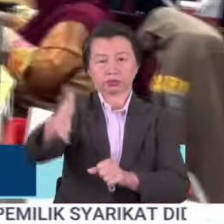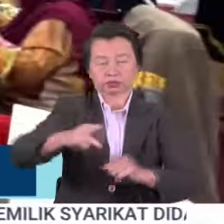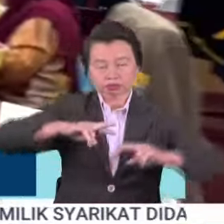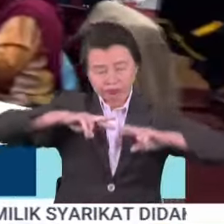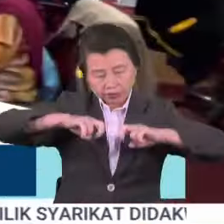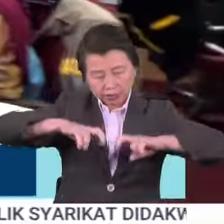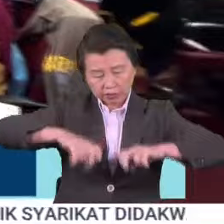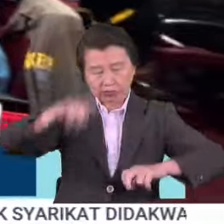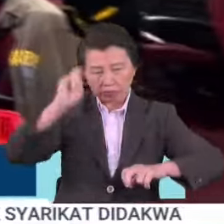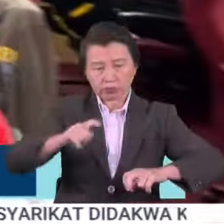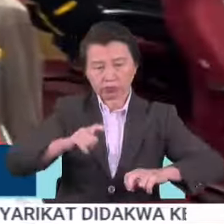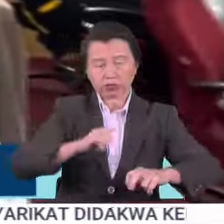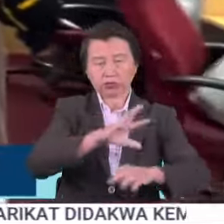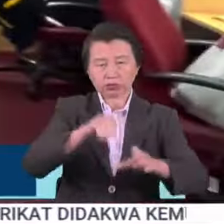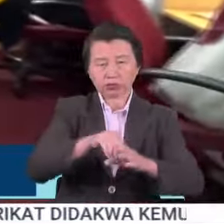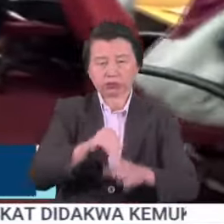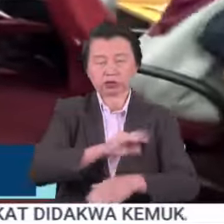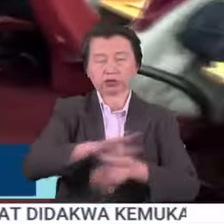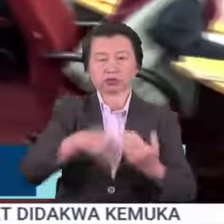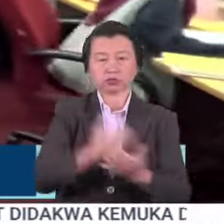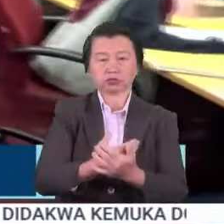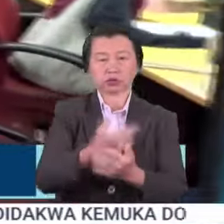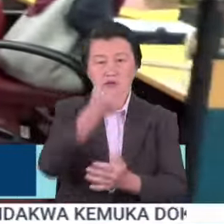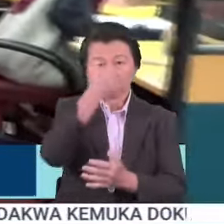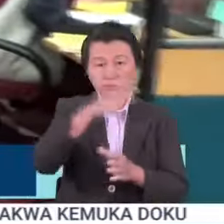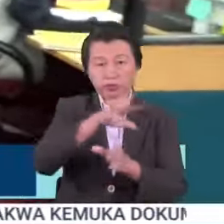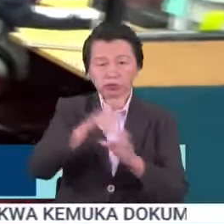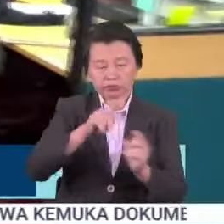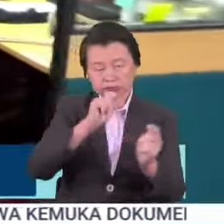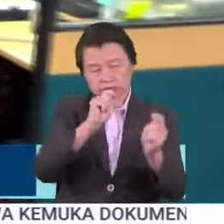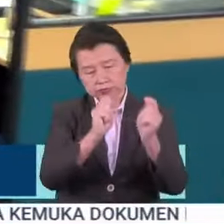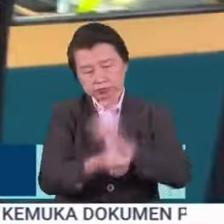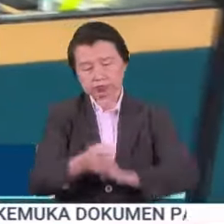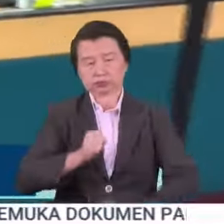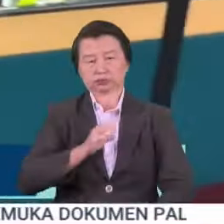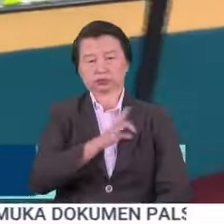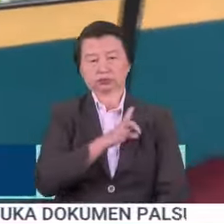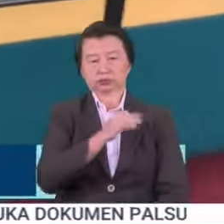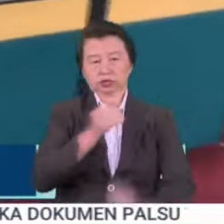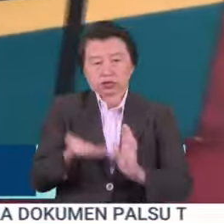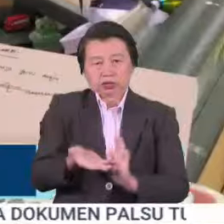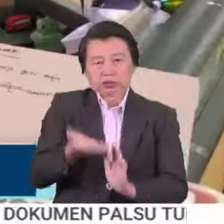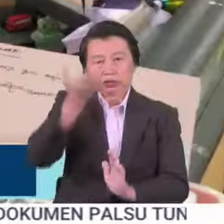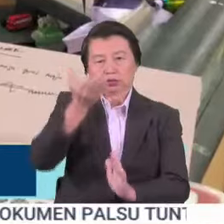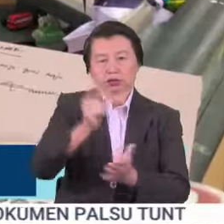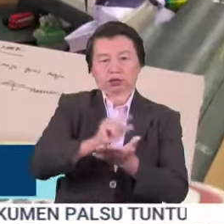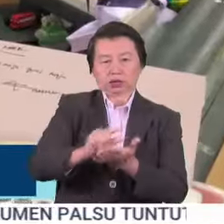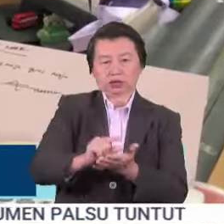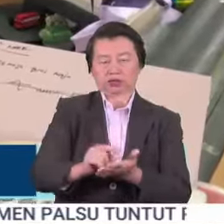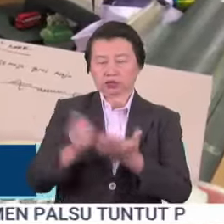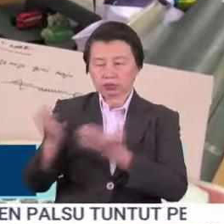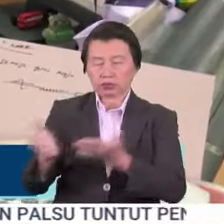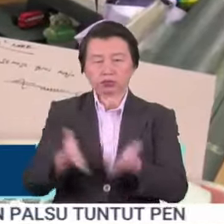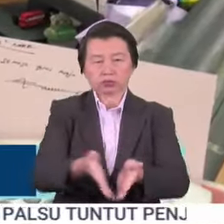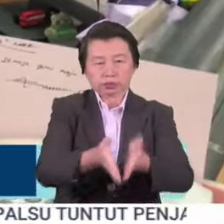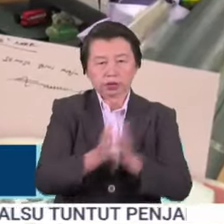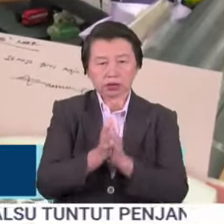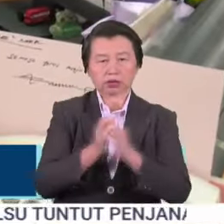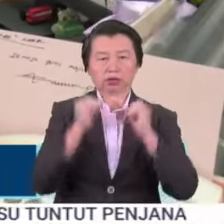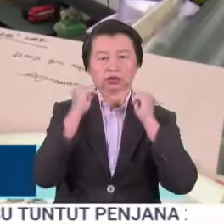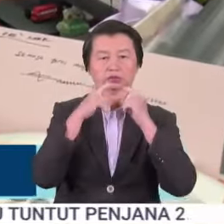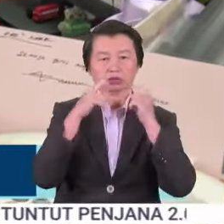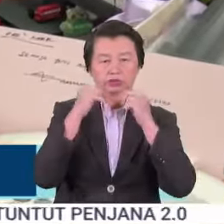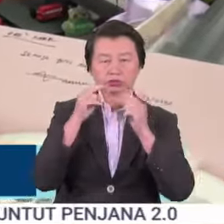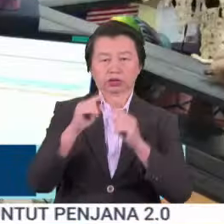itu perlu bersifat komprehensif kerana membabitkan reformasi penjawat awam dan kenaikan gaji. Beliau turut menyarankan sektor